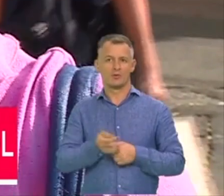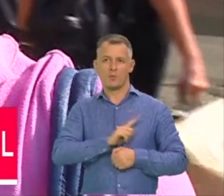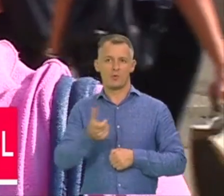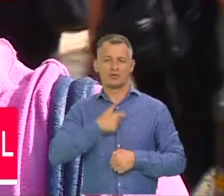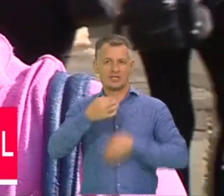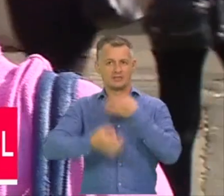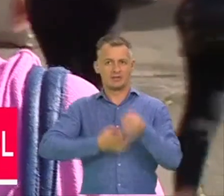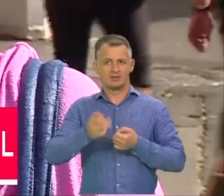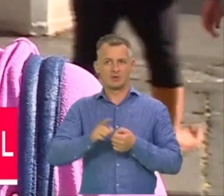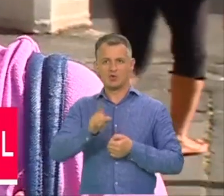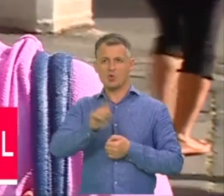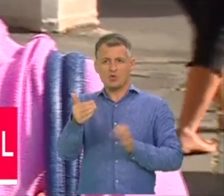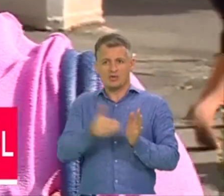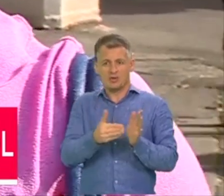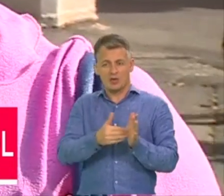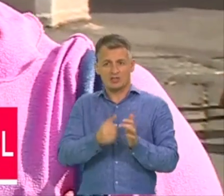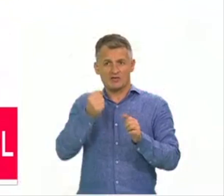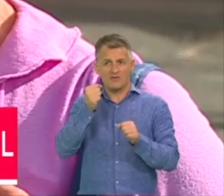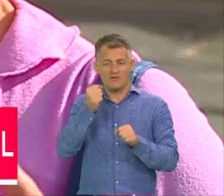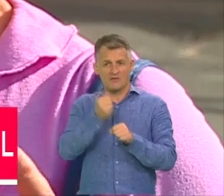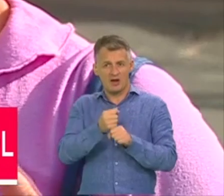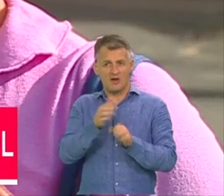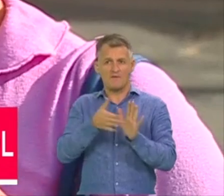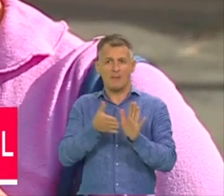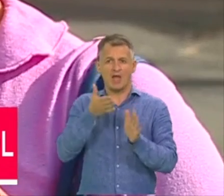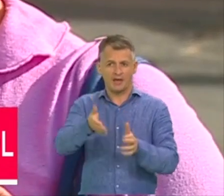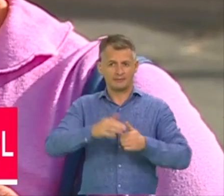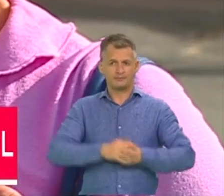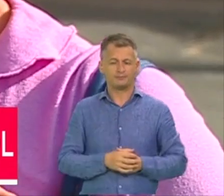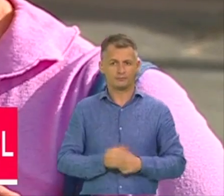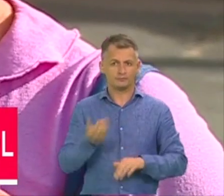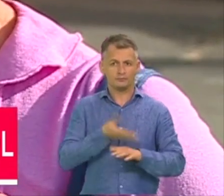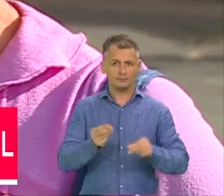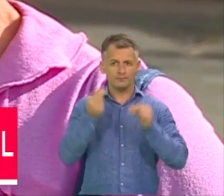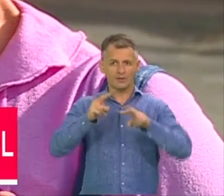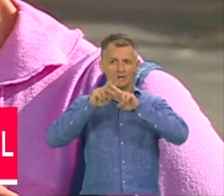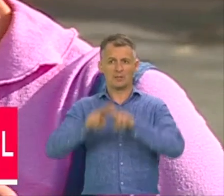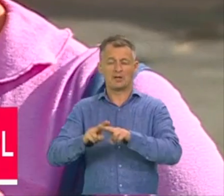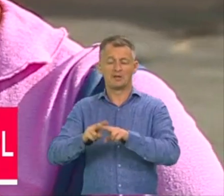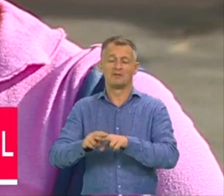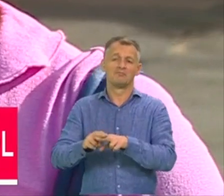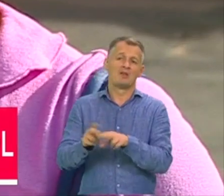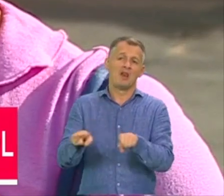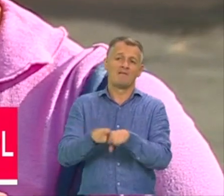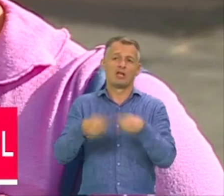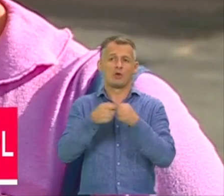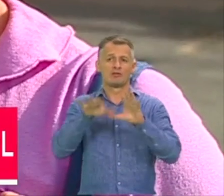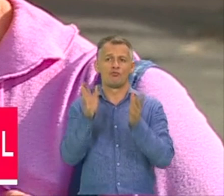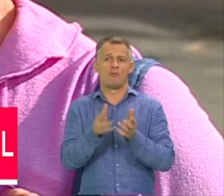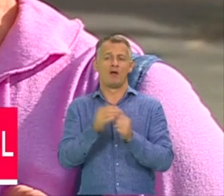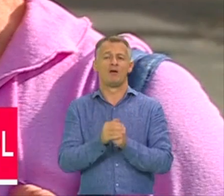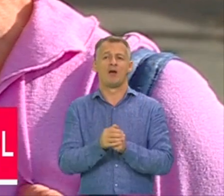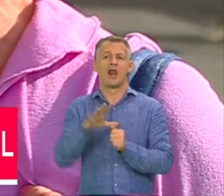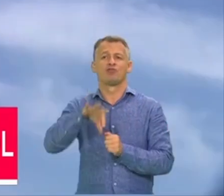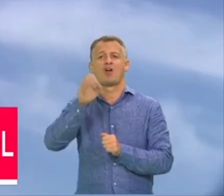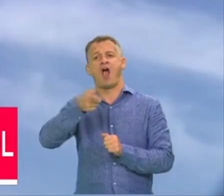n-ar fi trebuit să facă, să ajungă la gestul ăsta. Mai bine rămânea în lume și alegea un